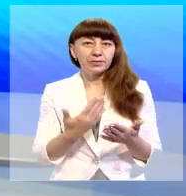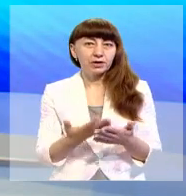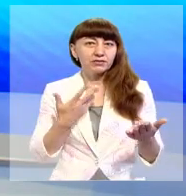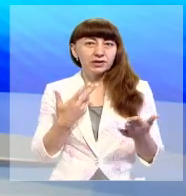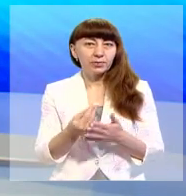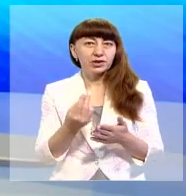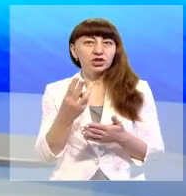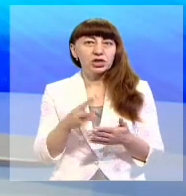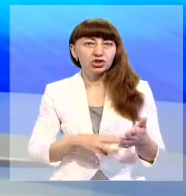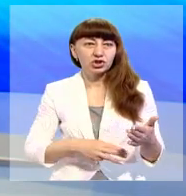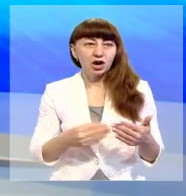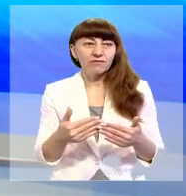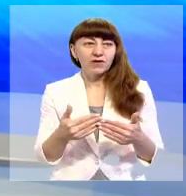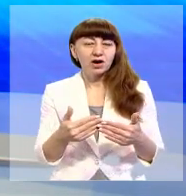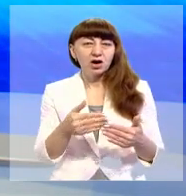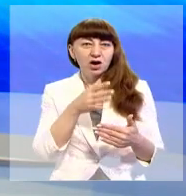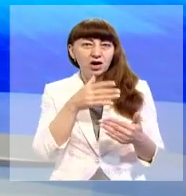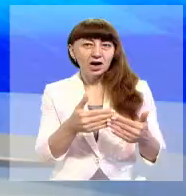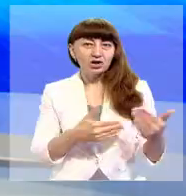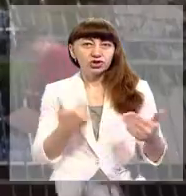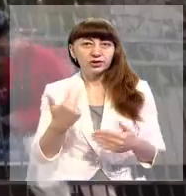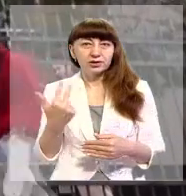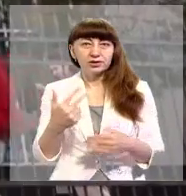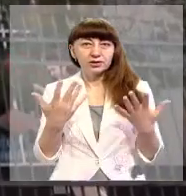шарттар сақталуы керек? Тілші тарқатсын.